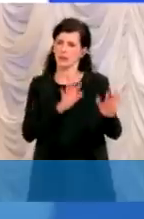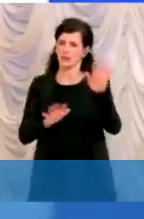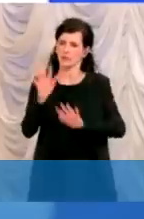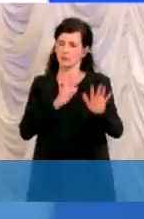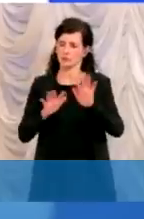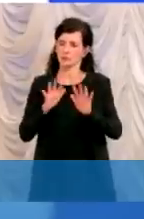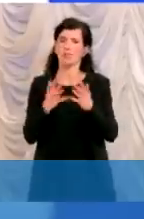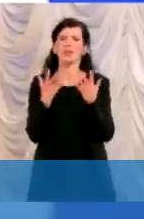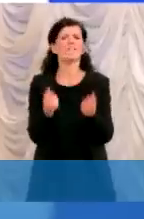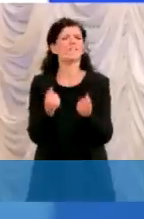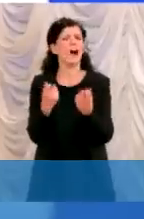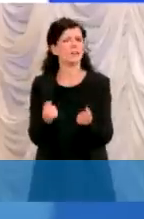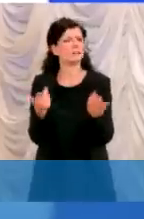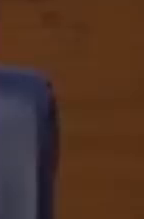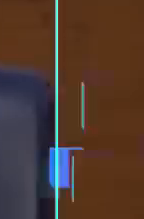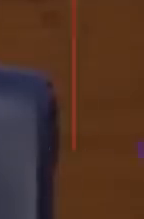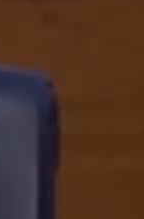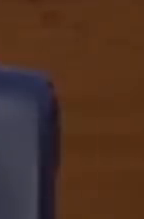Quarantena. Il MES.